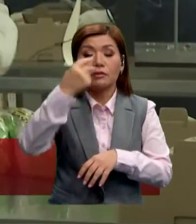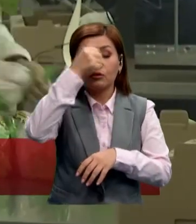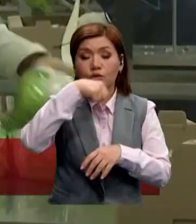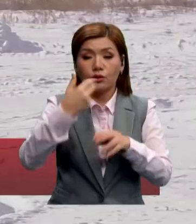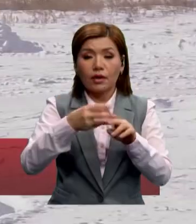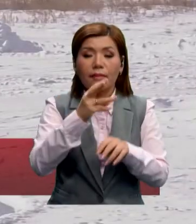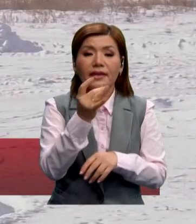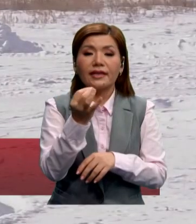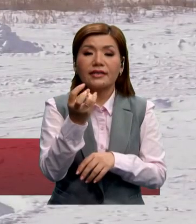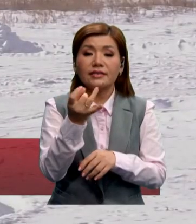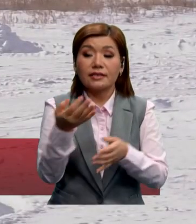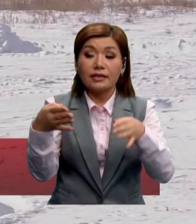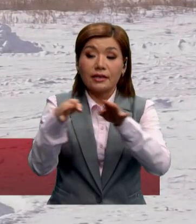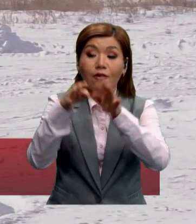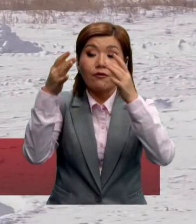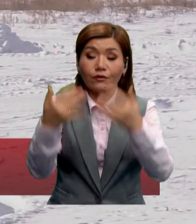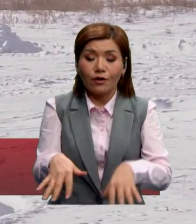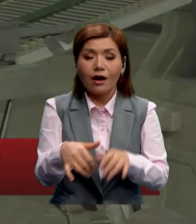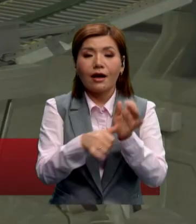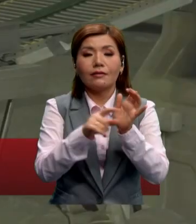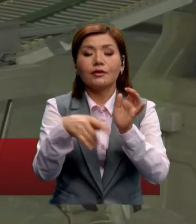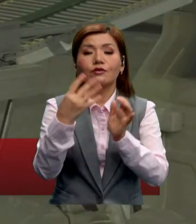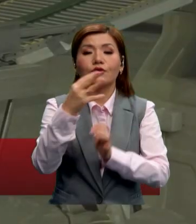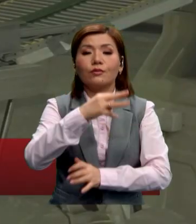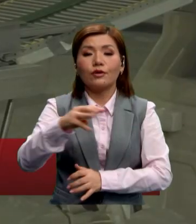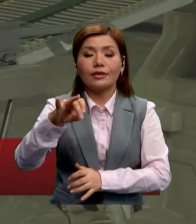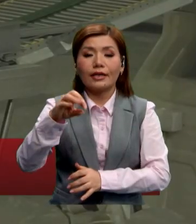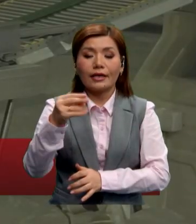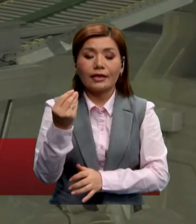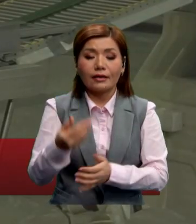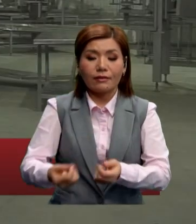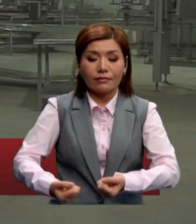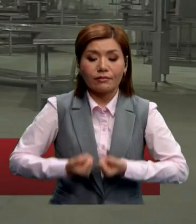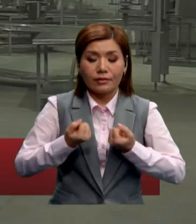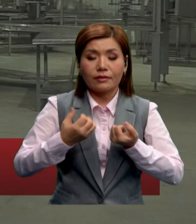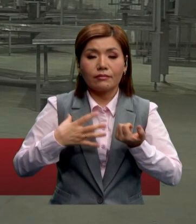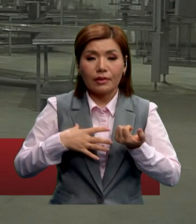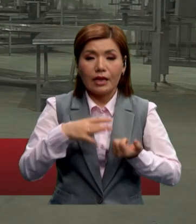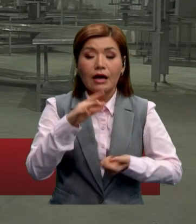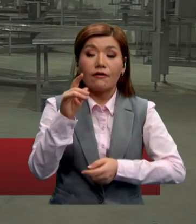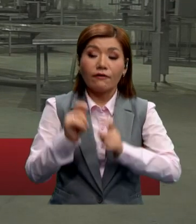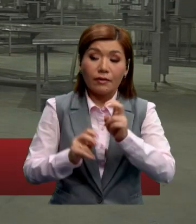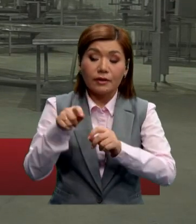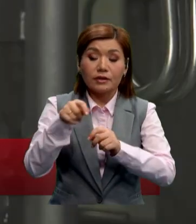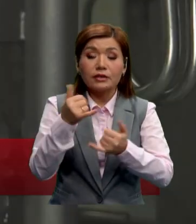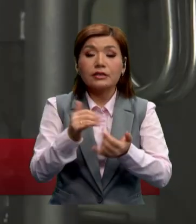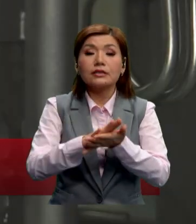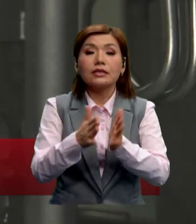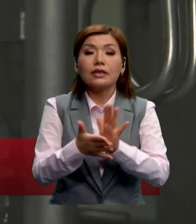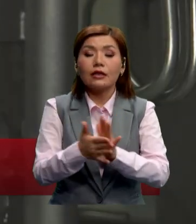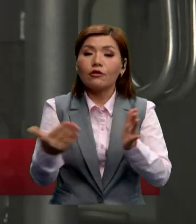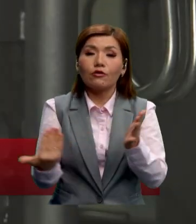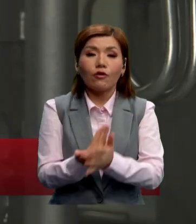яғни модернизацияға жабылғаннан кейін 6,4 миллион теңге қаржылай қолдау көріпті. Фабриканың қазіргі жағдайына қатысты